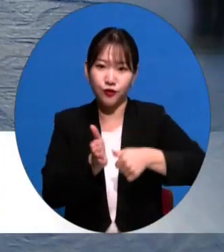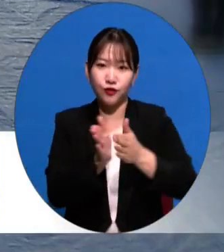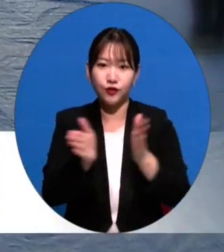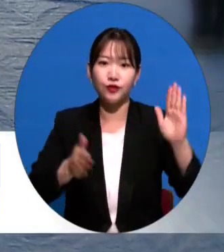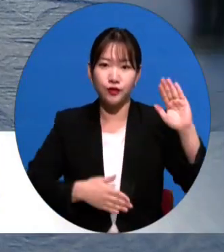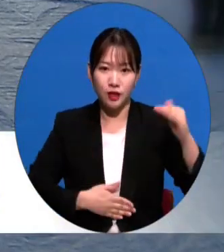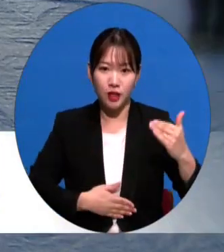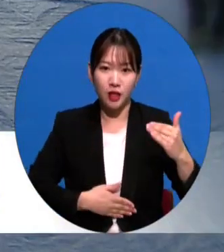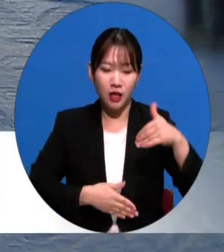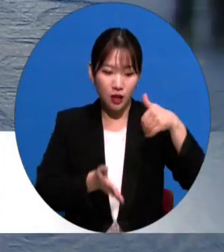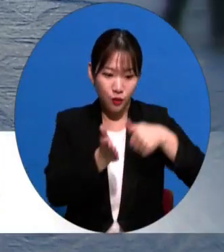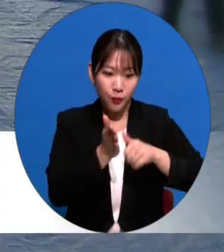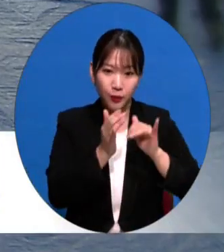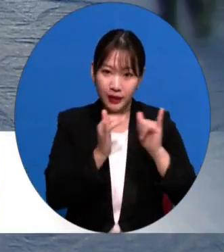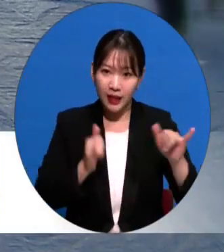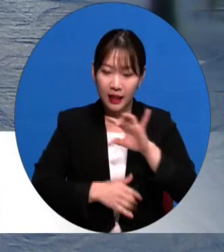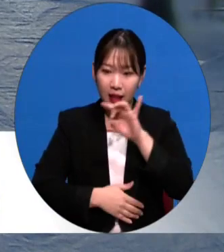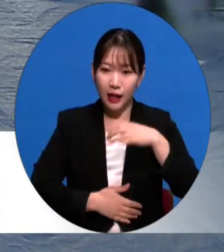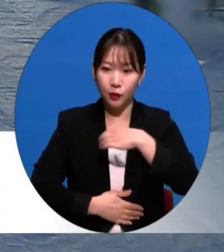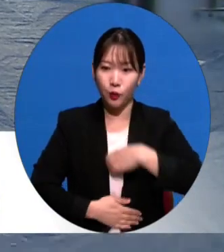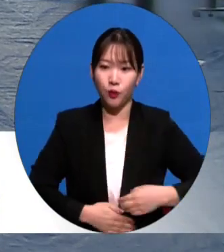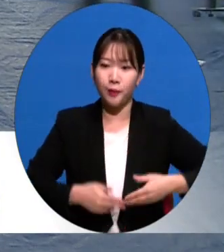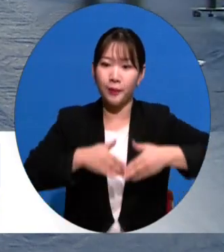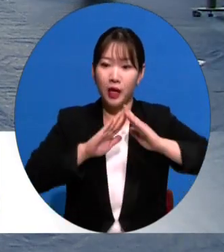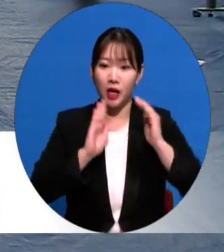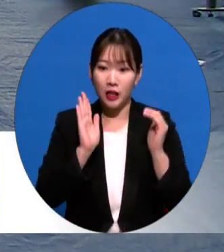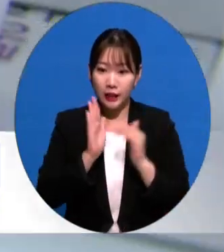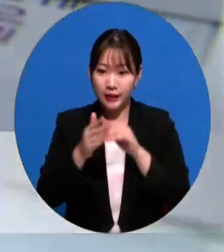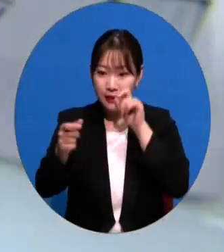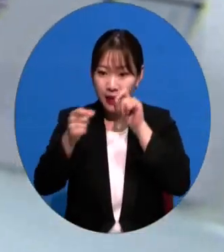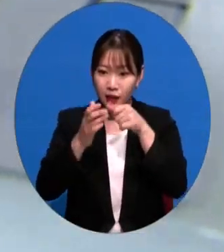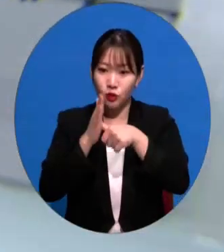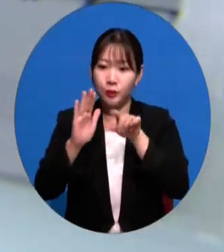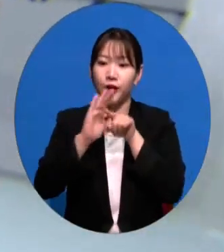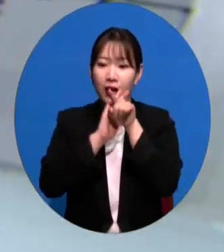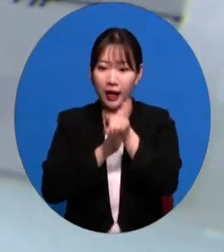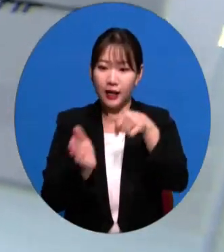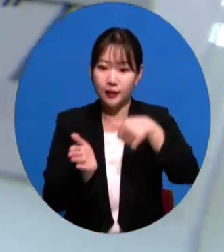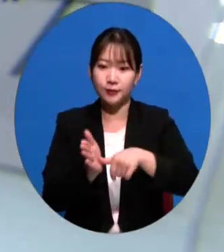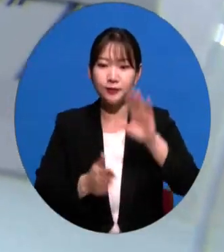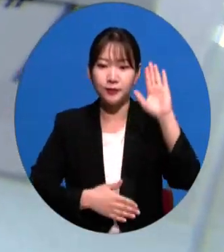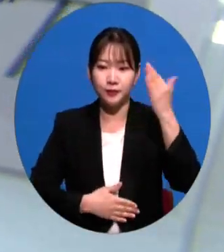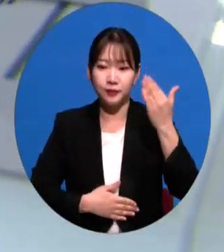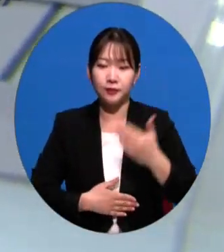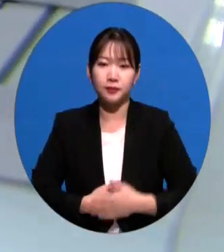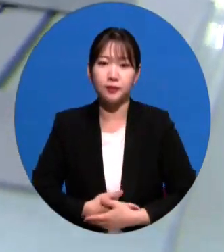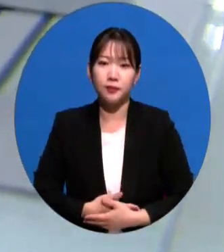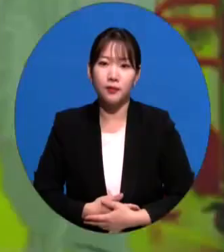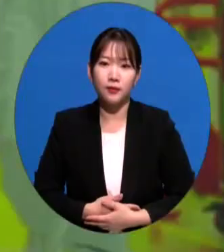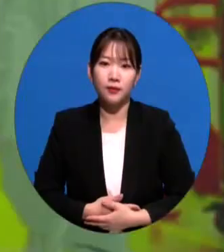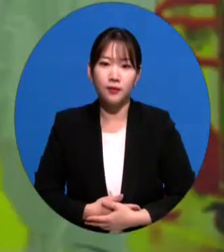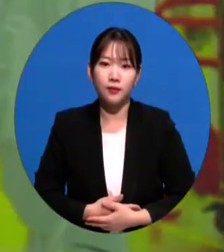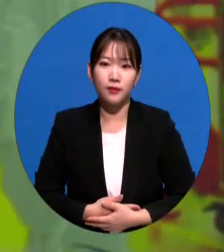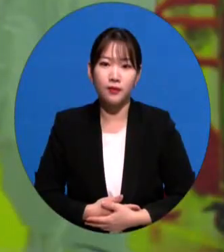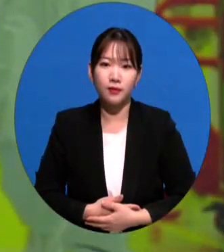실시되며 선거인은 각 읍면동에 설치된 가까운 투표소에서 투표하면 됩니다.